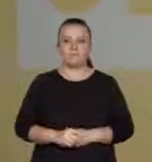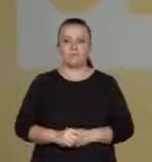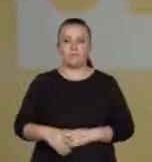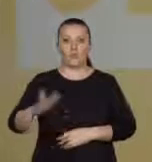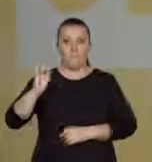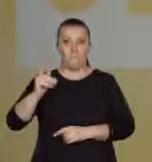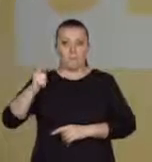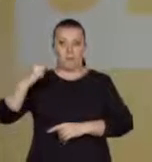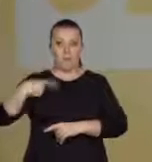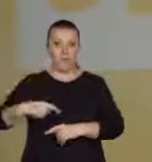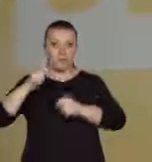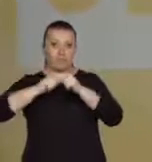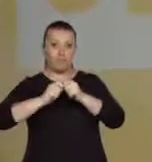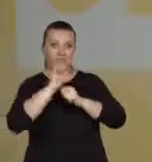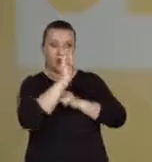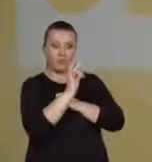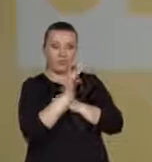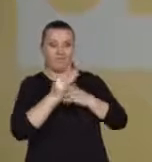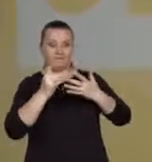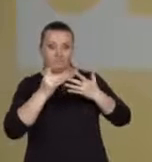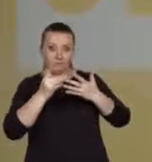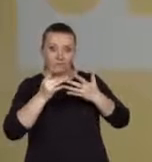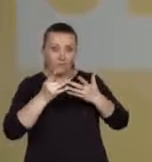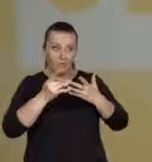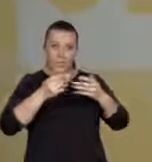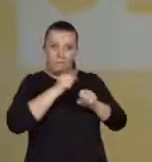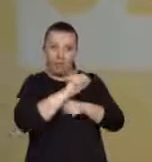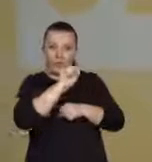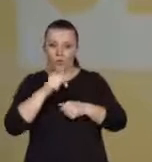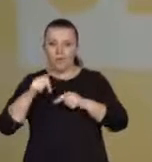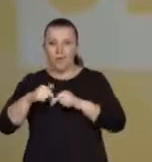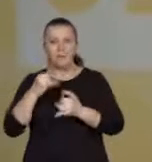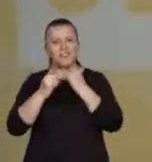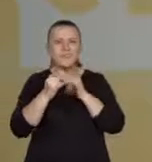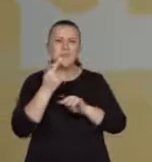swojej pracy nie zwracają uwagi na drobne błędy językowe, ale nie mogą